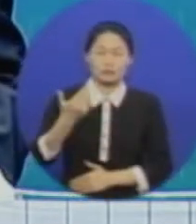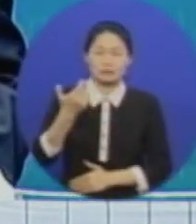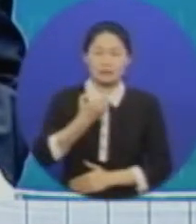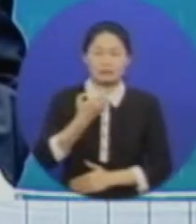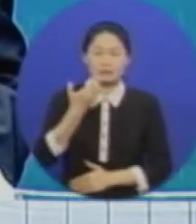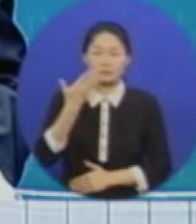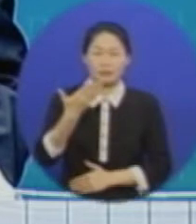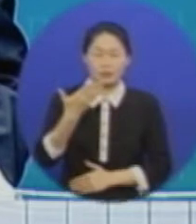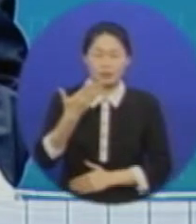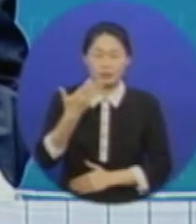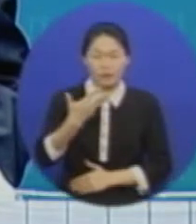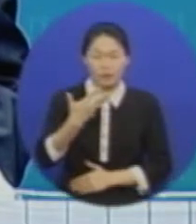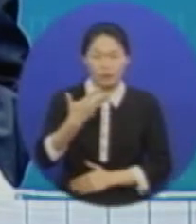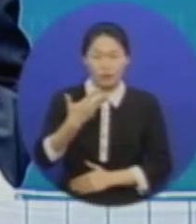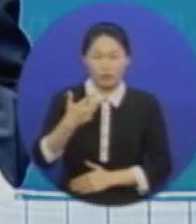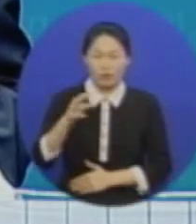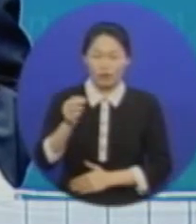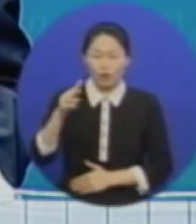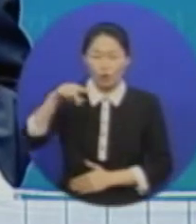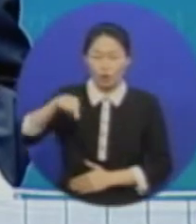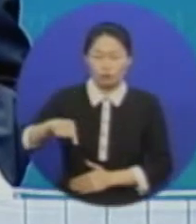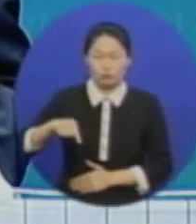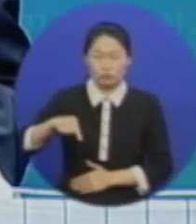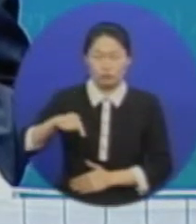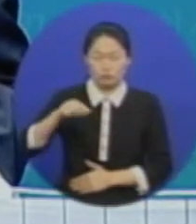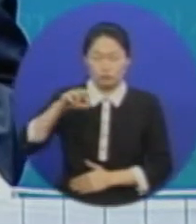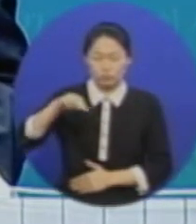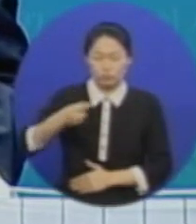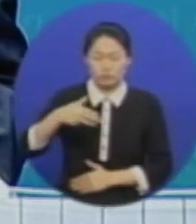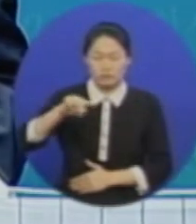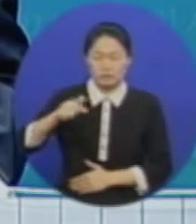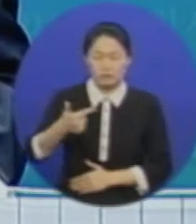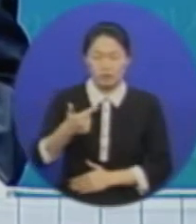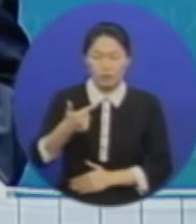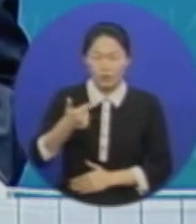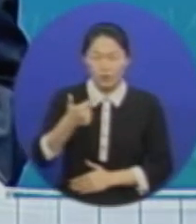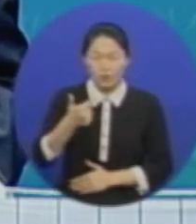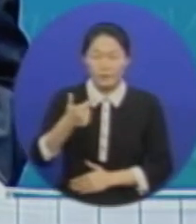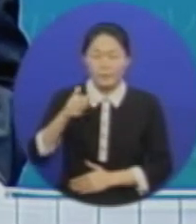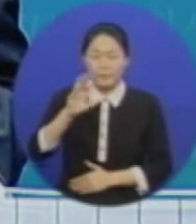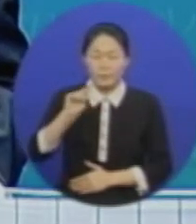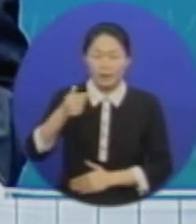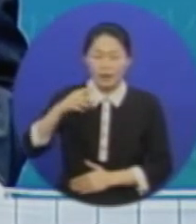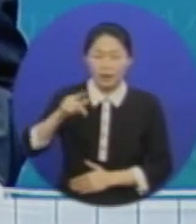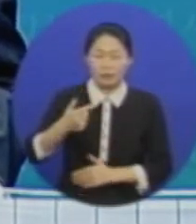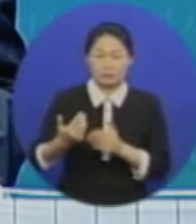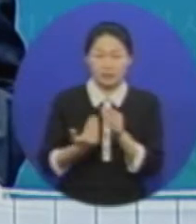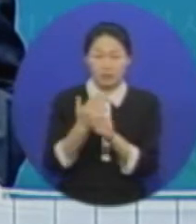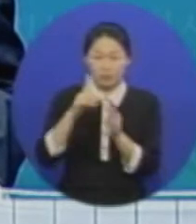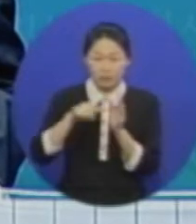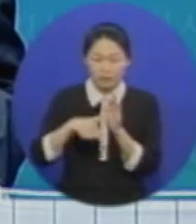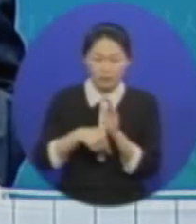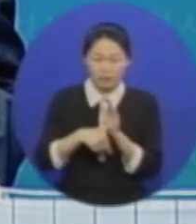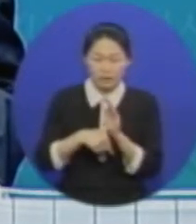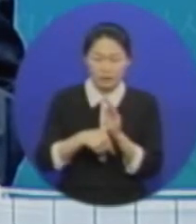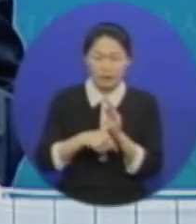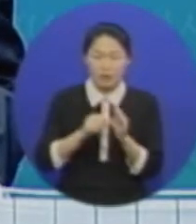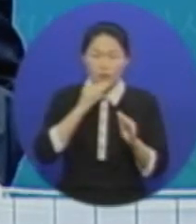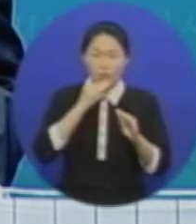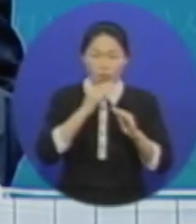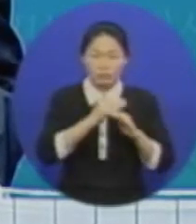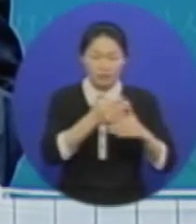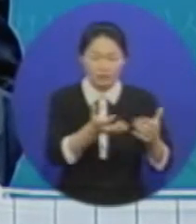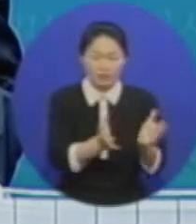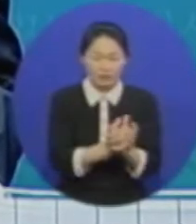순천 반란 사건 때 그때 공산당원 들에게 아들 둘을 아 죽임을